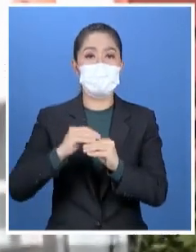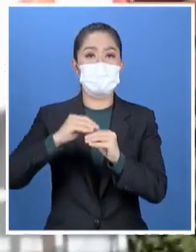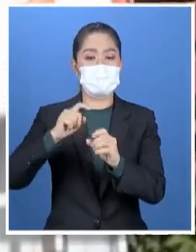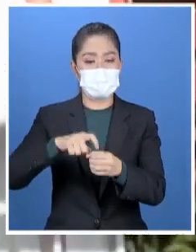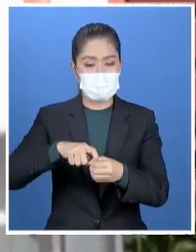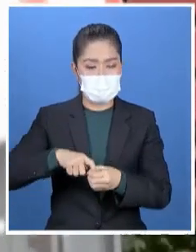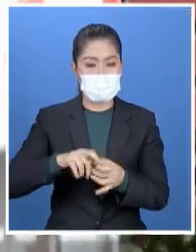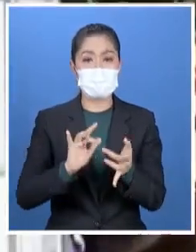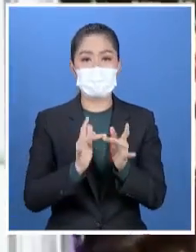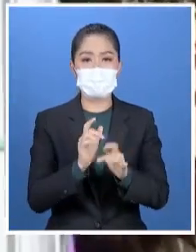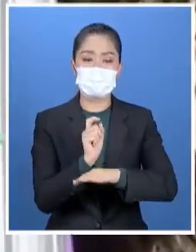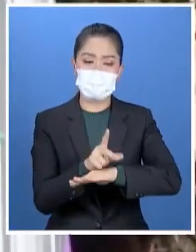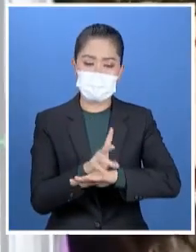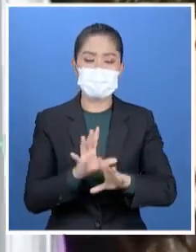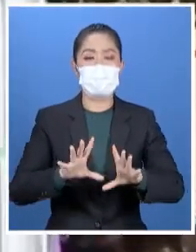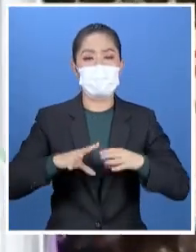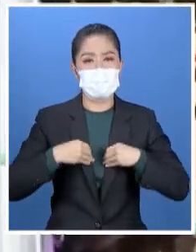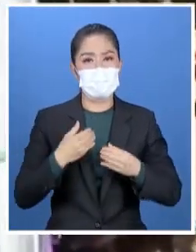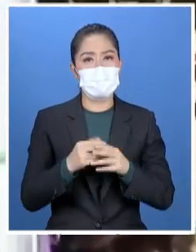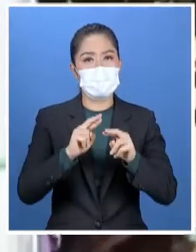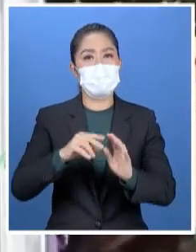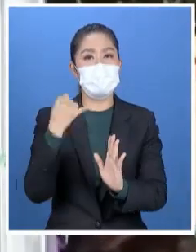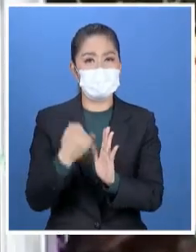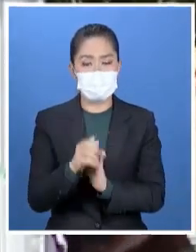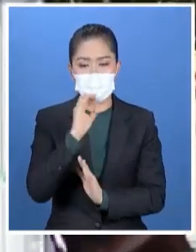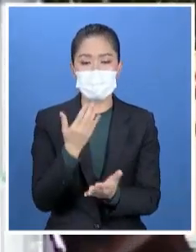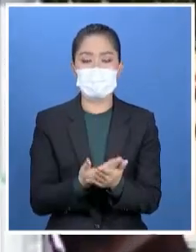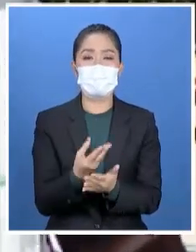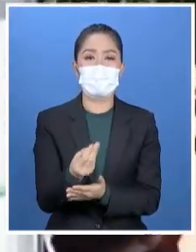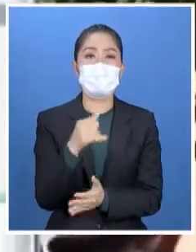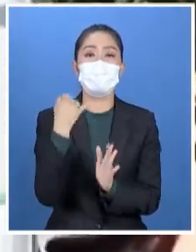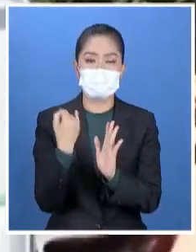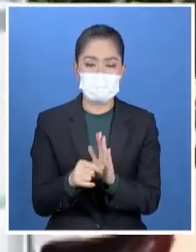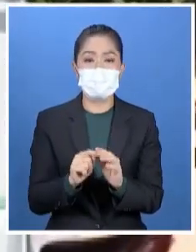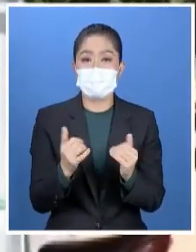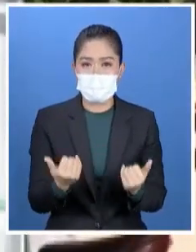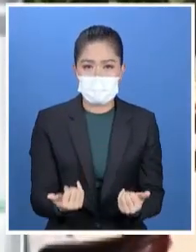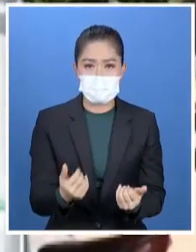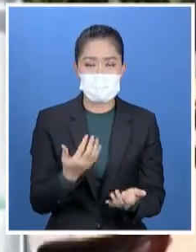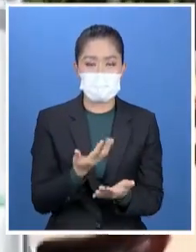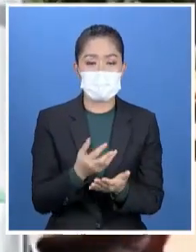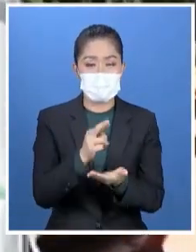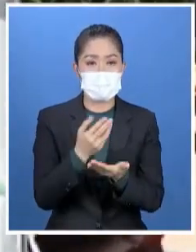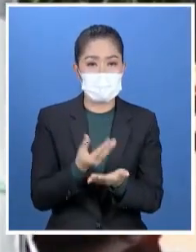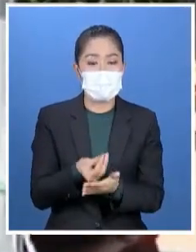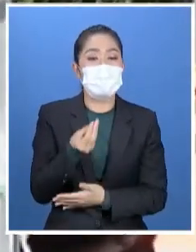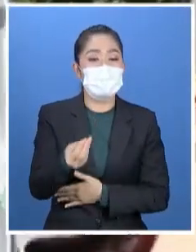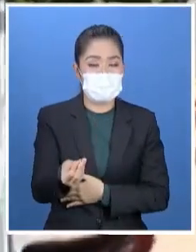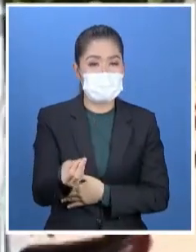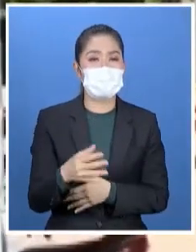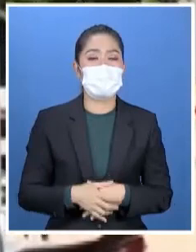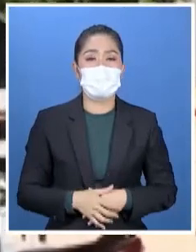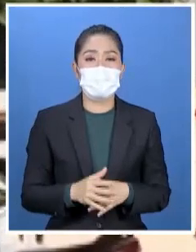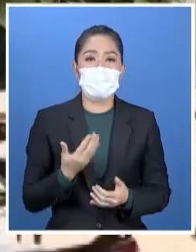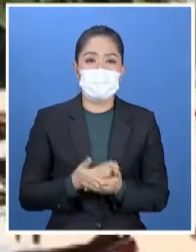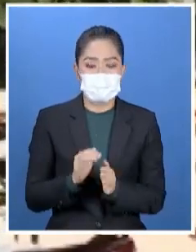เน็ตเข้าไปด้วยแต่ก็ยอมรับตรงที่ร้านเราก็ผิดที่ไม่ได้แจ้งราคาชัดเจนแต่สุดท้ายร้านคืนเงินให้บางส่วนนะคะแ